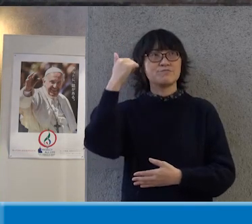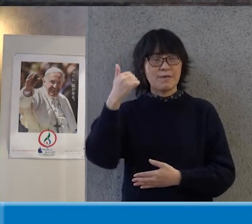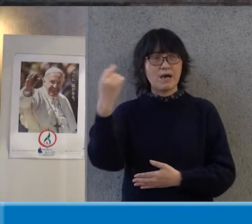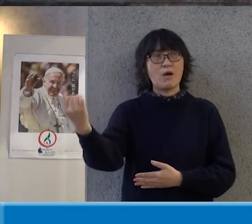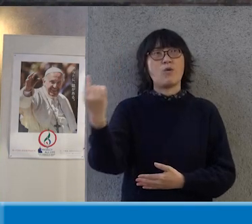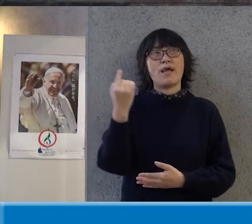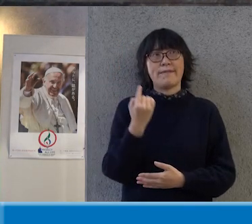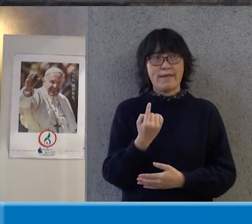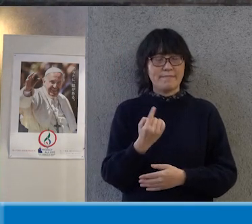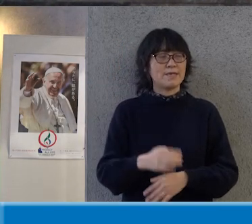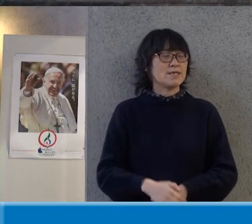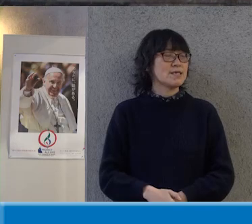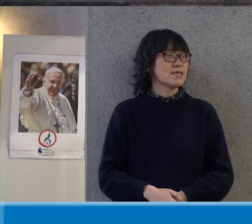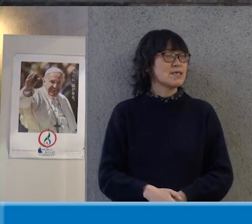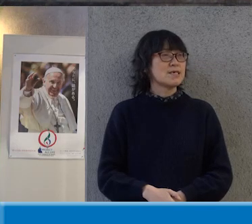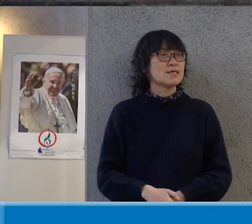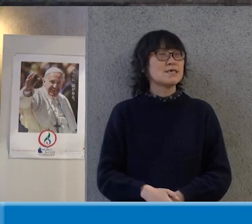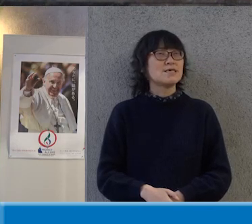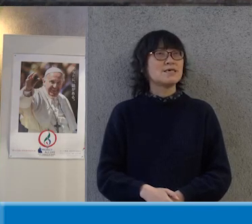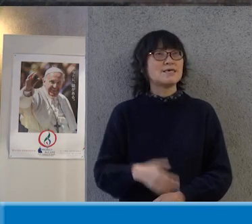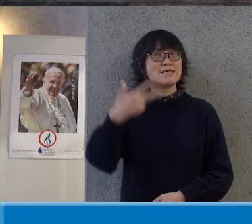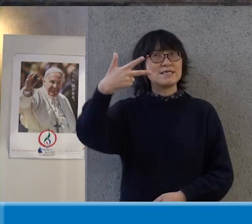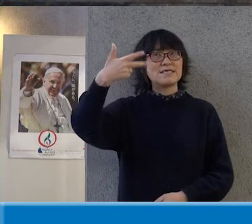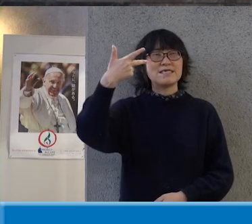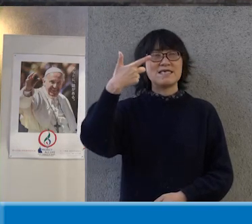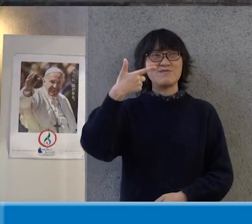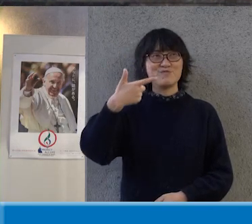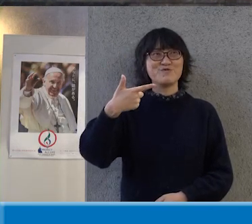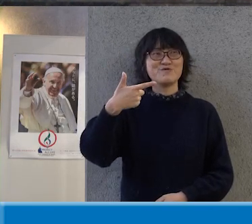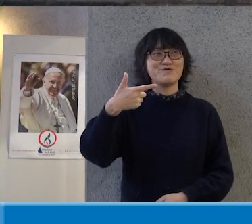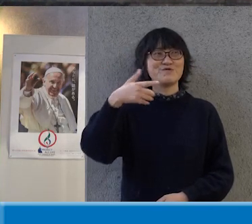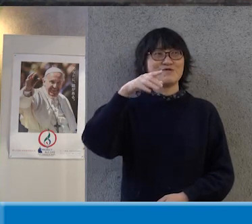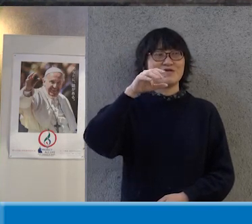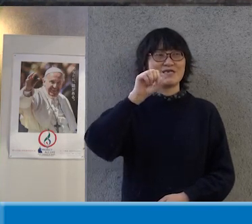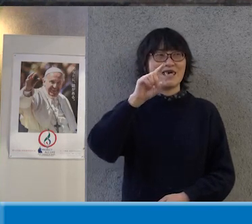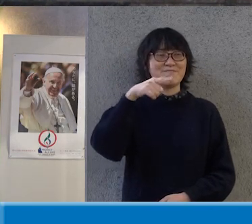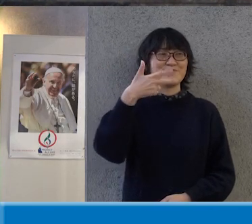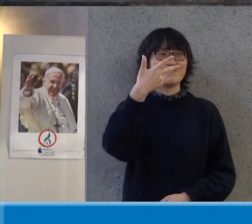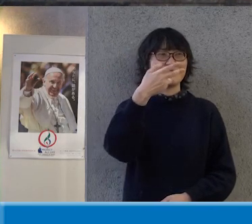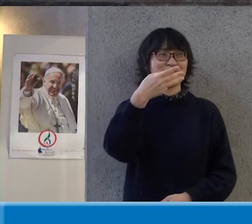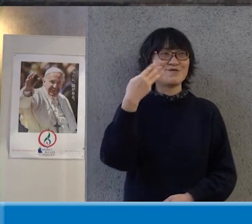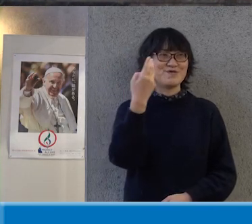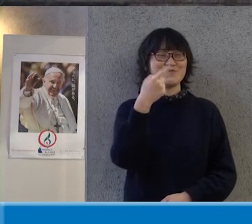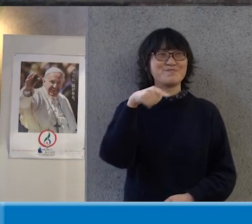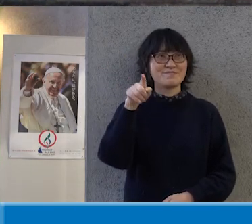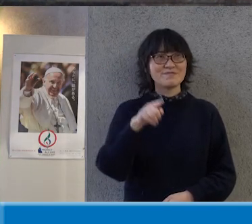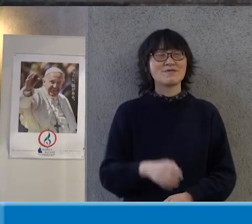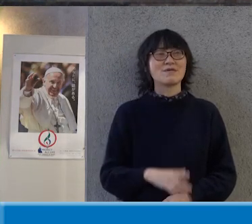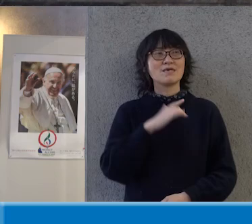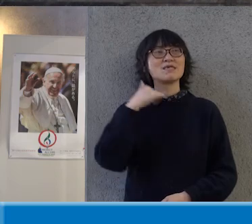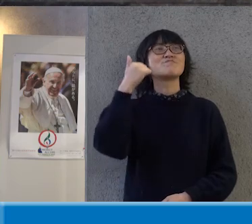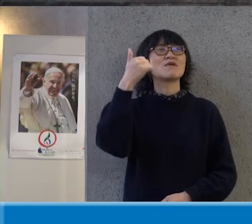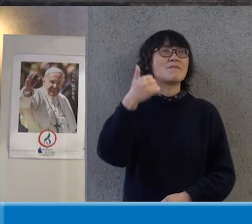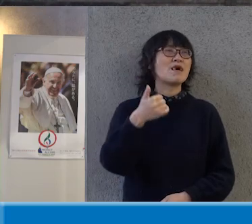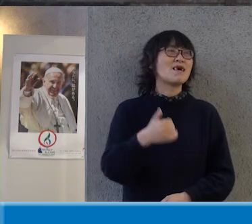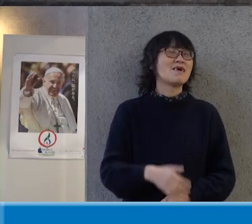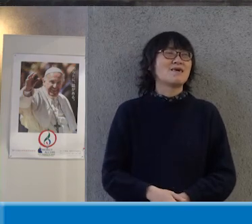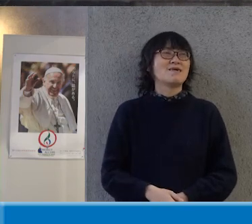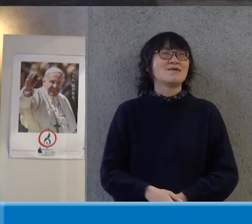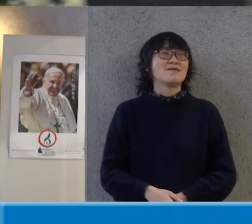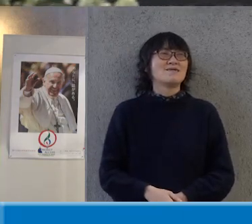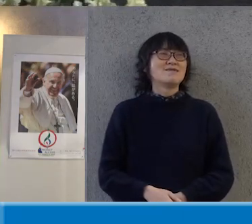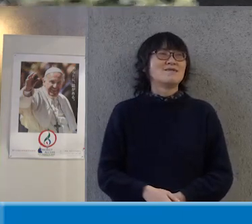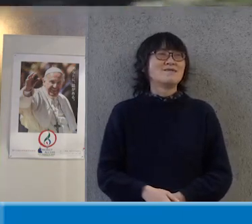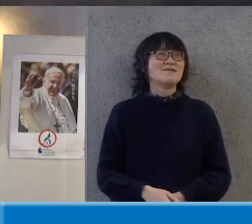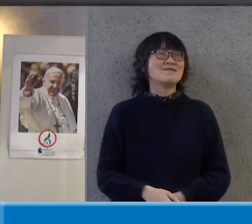。支部三部の審査団です。審査いらっしゃいますか。